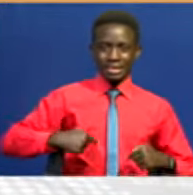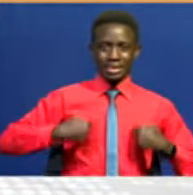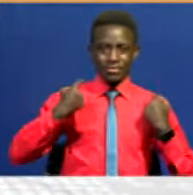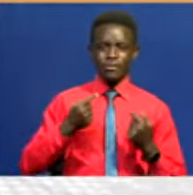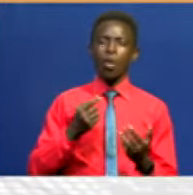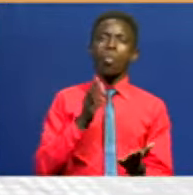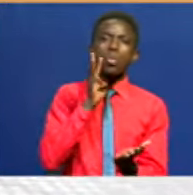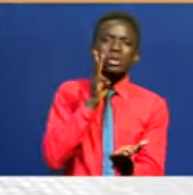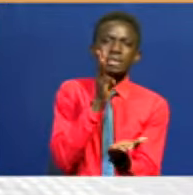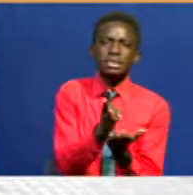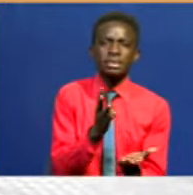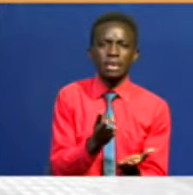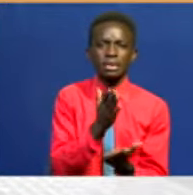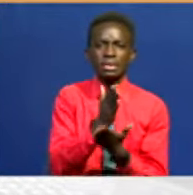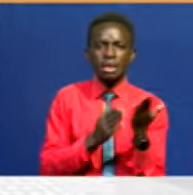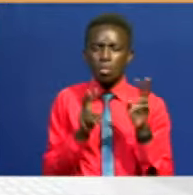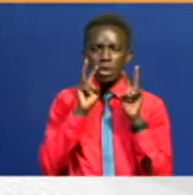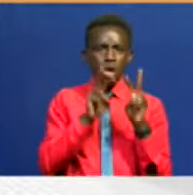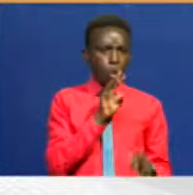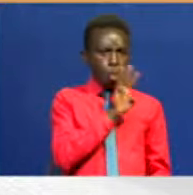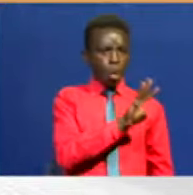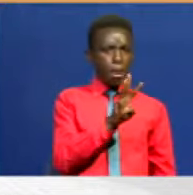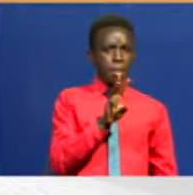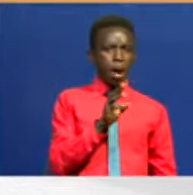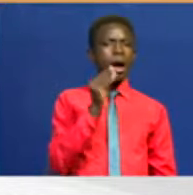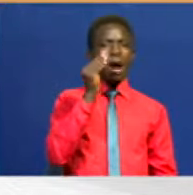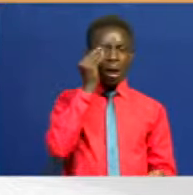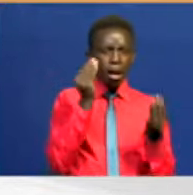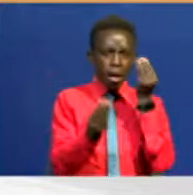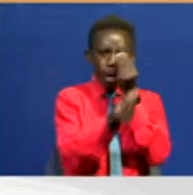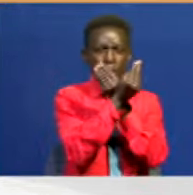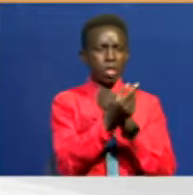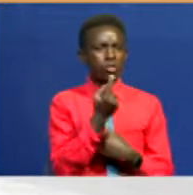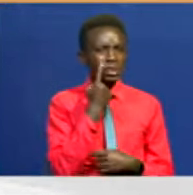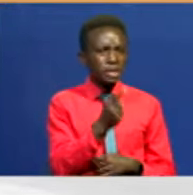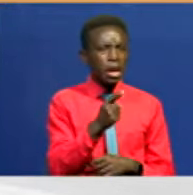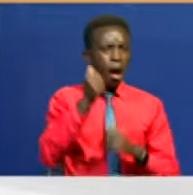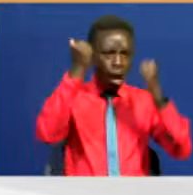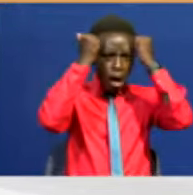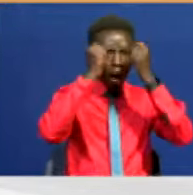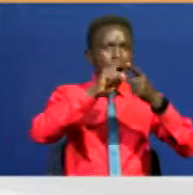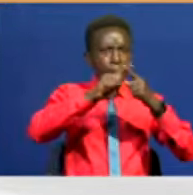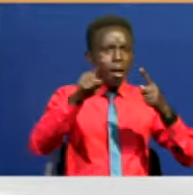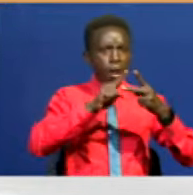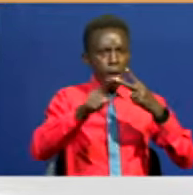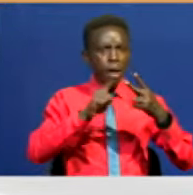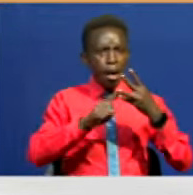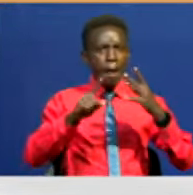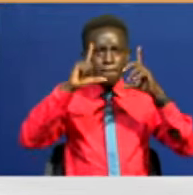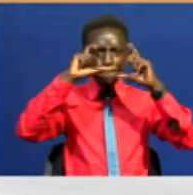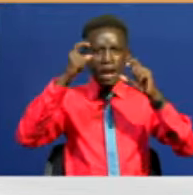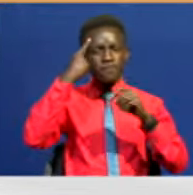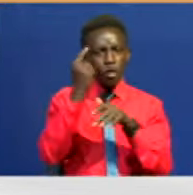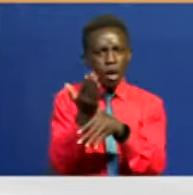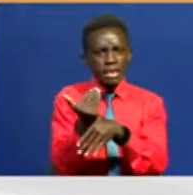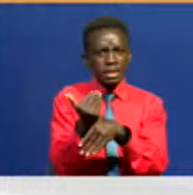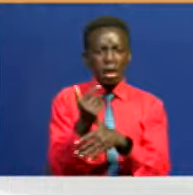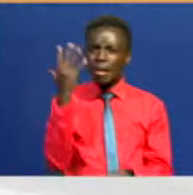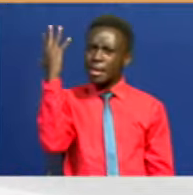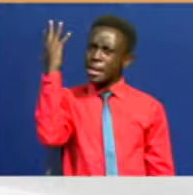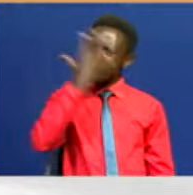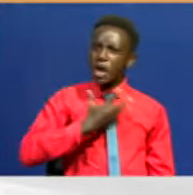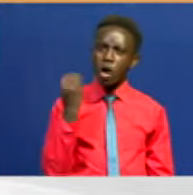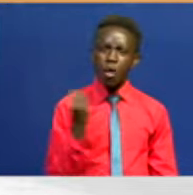katika mitandao pale kwenye website, wanaona hizi ndio zile kozi ambazo zinatolewa. Kisha kuna picha ya reception kama ulivyosema ambayo